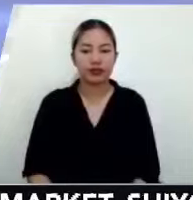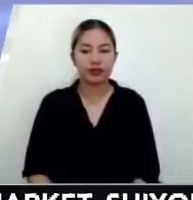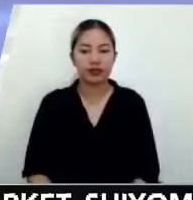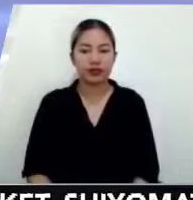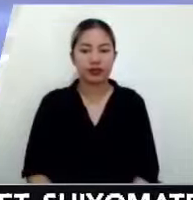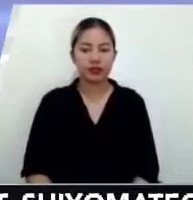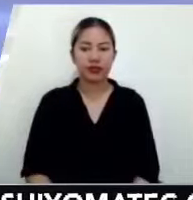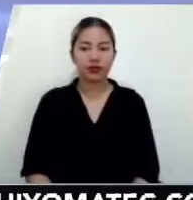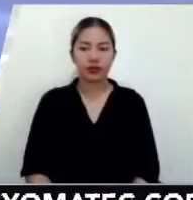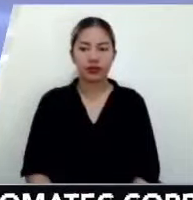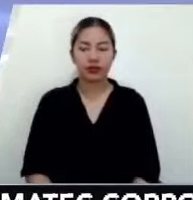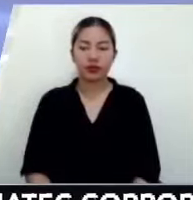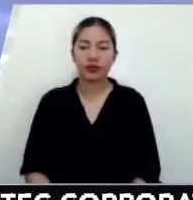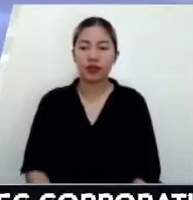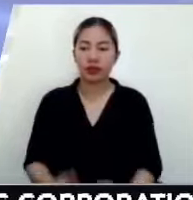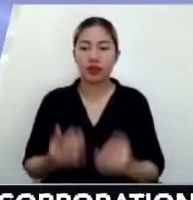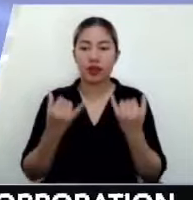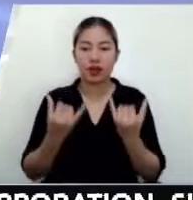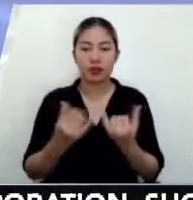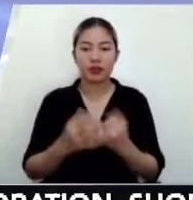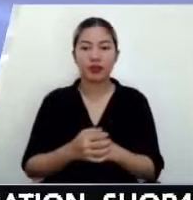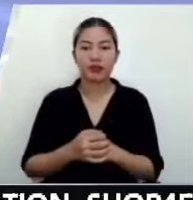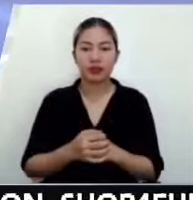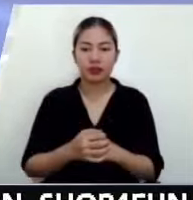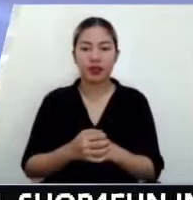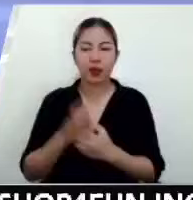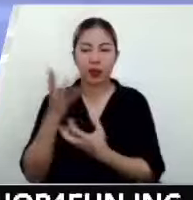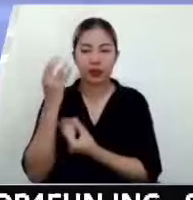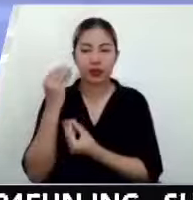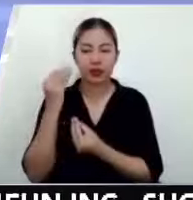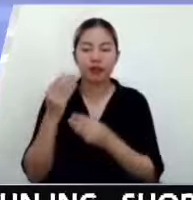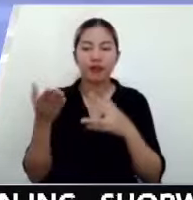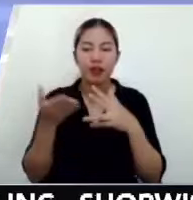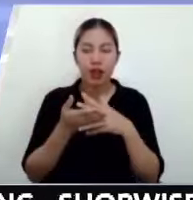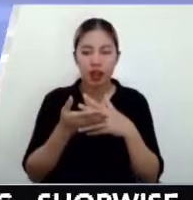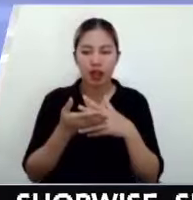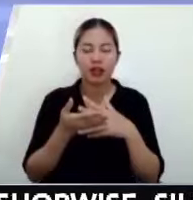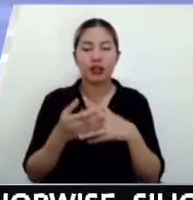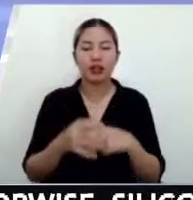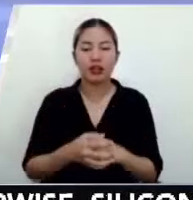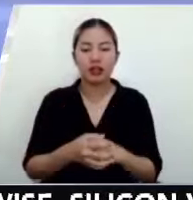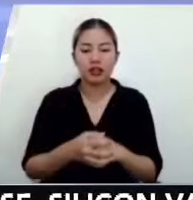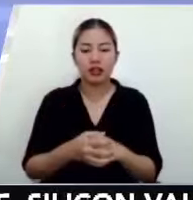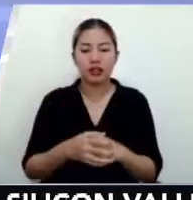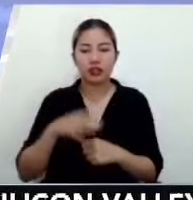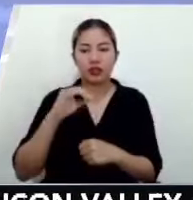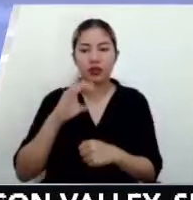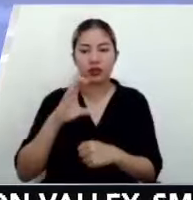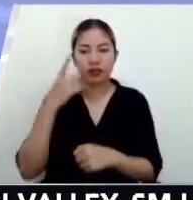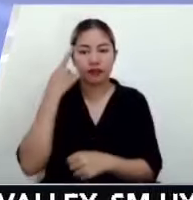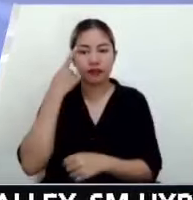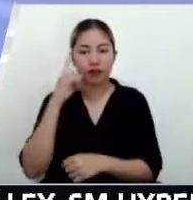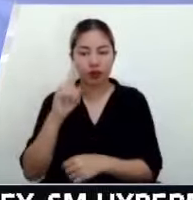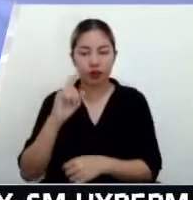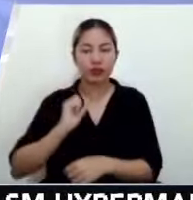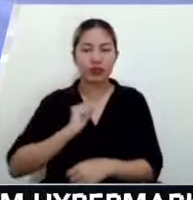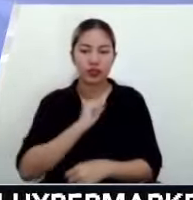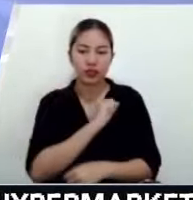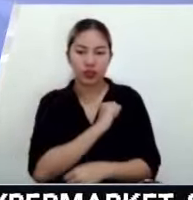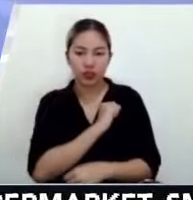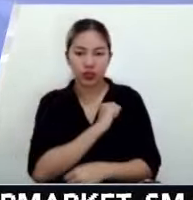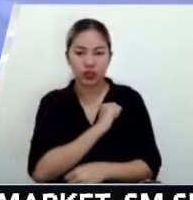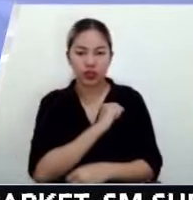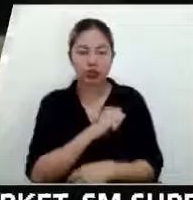Narito naman ang ilan pang naghain ng kandidatura para sa pagka-senador mula alas 11:30 ng umaga hanggang sa pagsasara ng COC filing